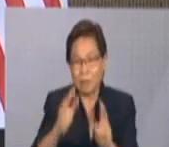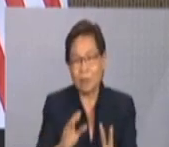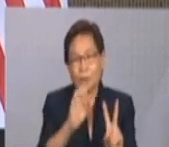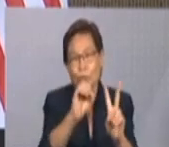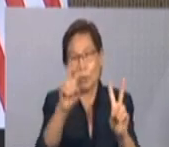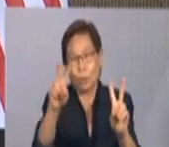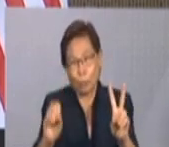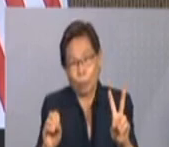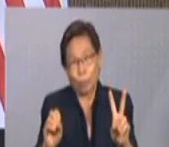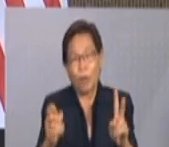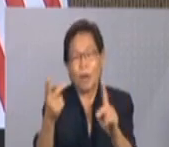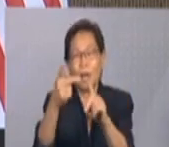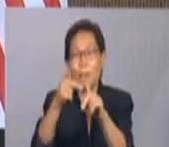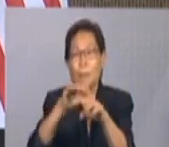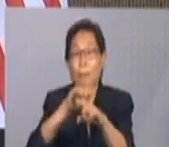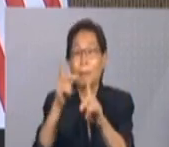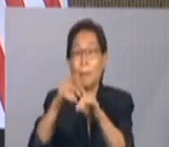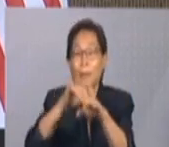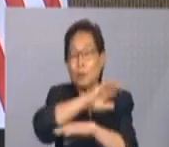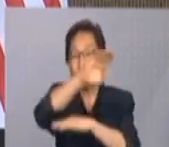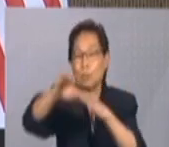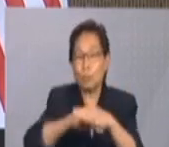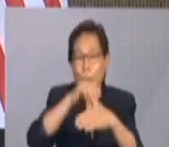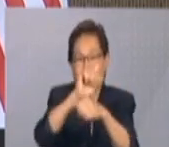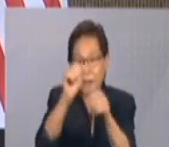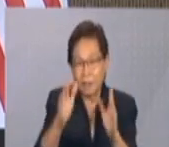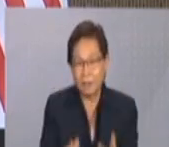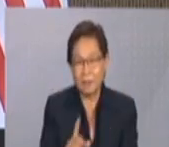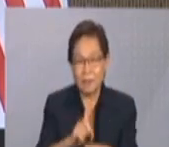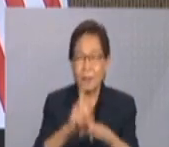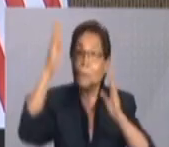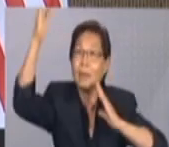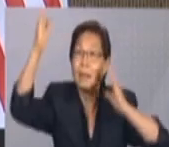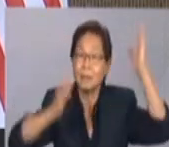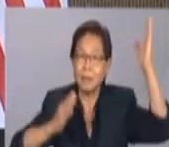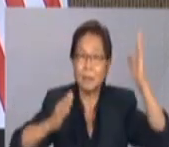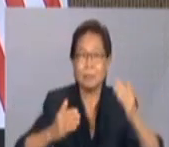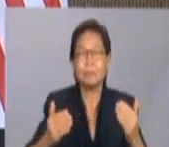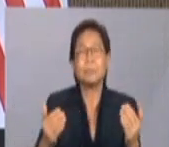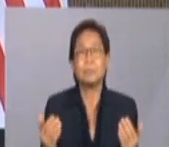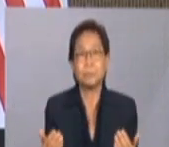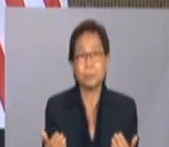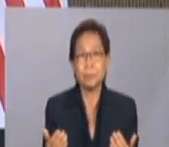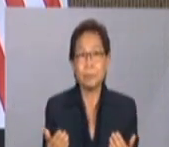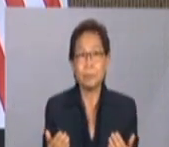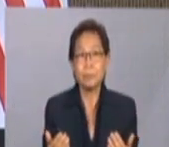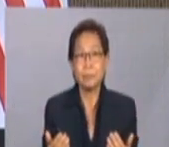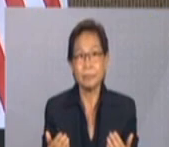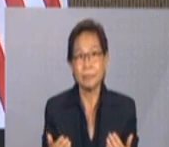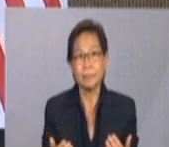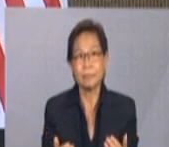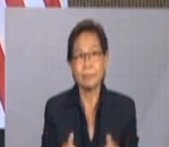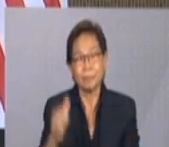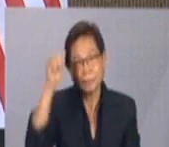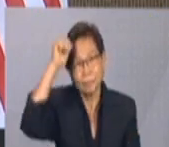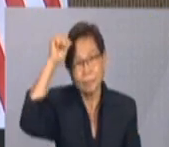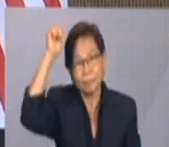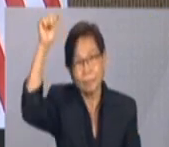2020 kepada semua warga pekerja di Malaysia mobil lahir Taufiq walhidayah Wassalamualaikum